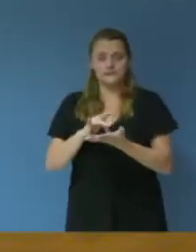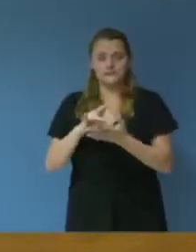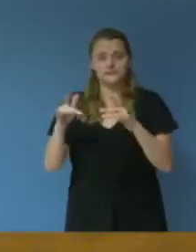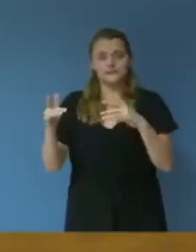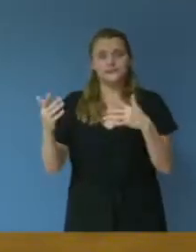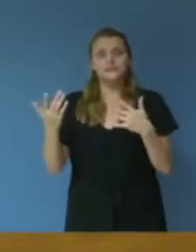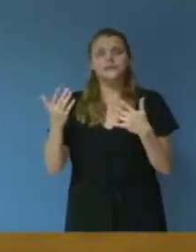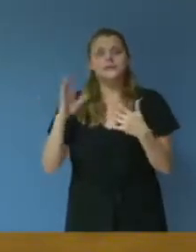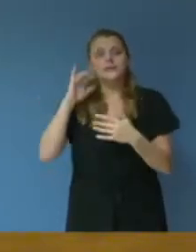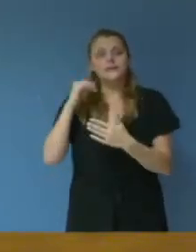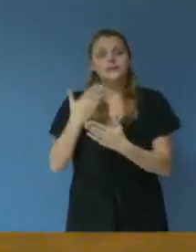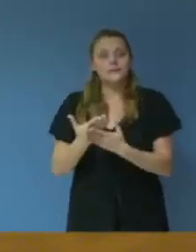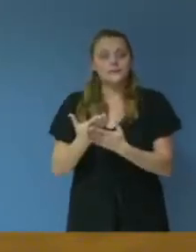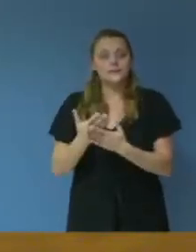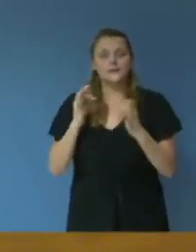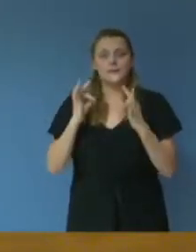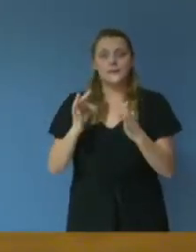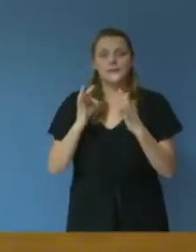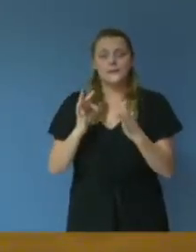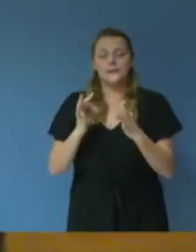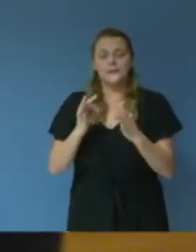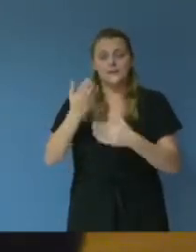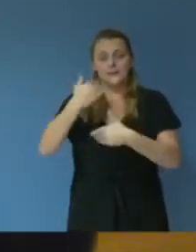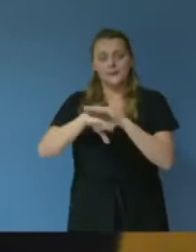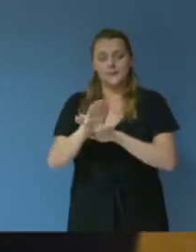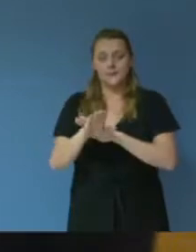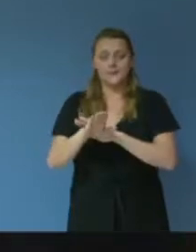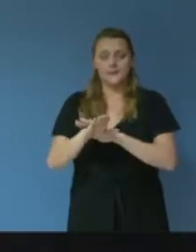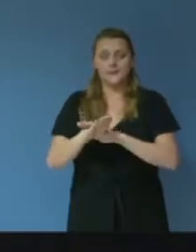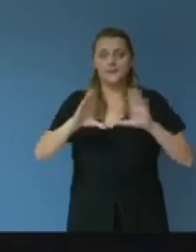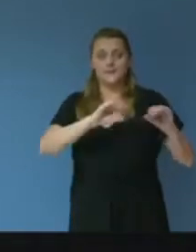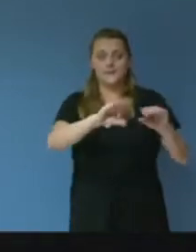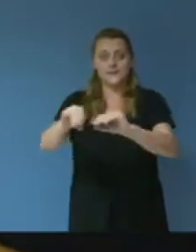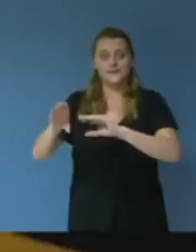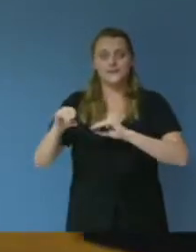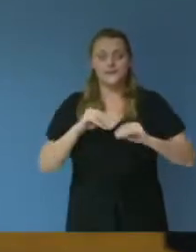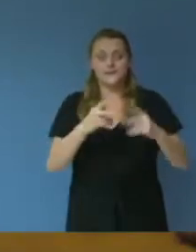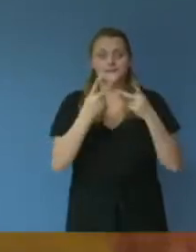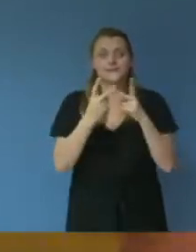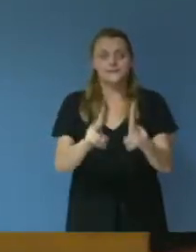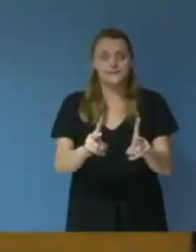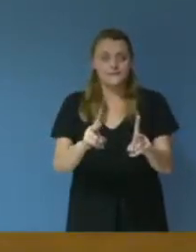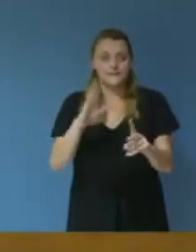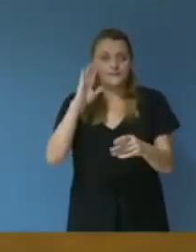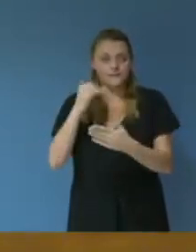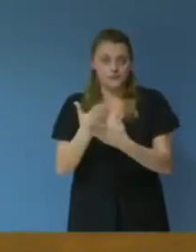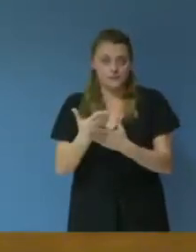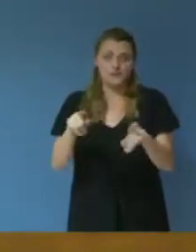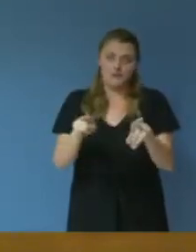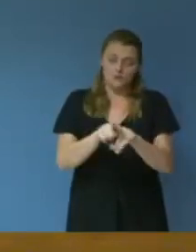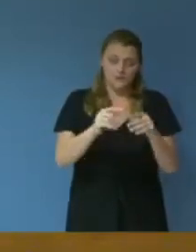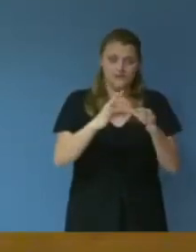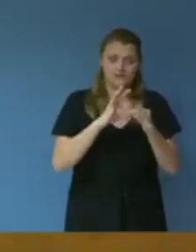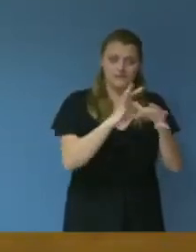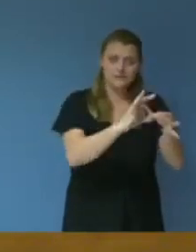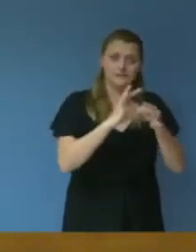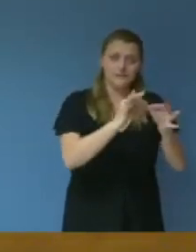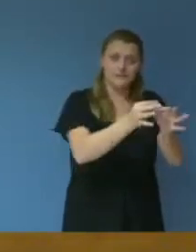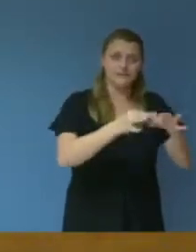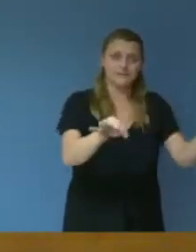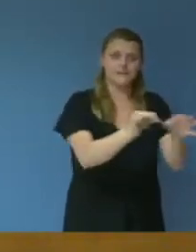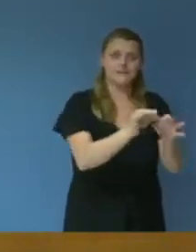de densification de l'espace urbain pour donner un frein à l'artificialisation des terres agricoles ou aux travaux d'économie d'énergie sur de nombreux bâtiments